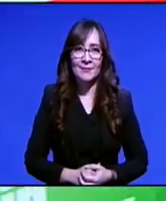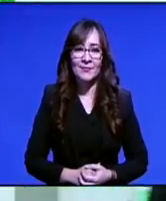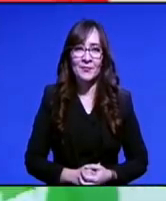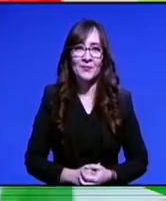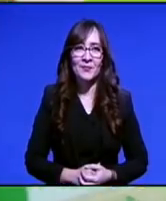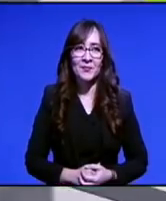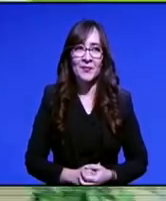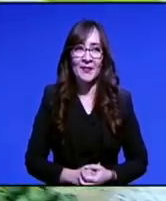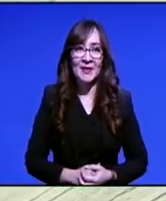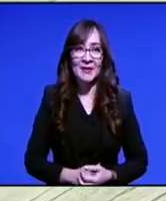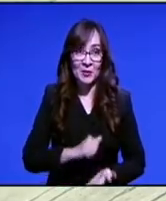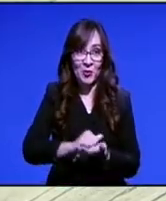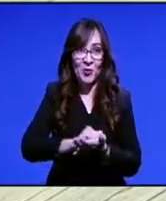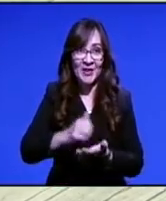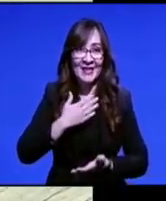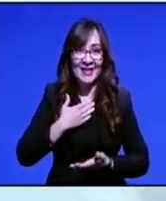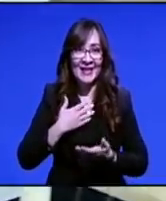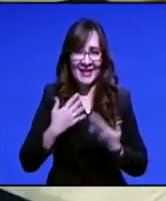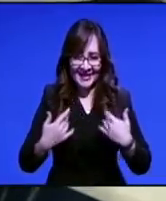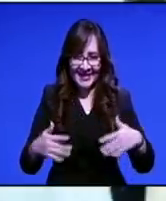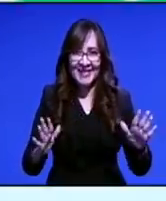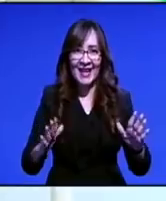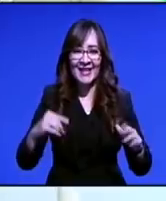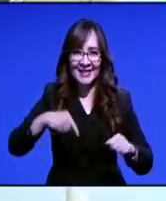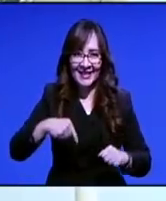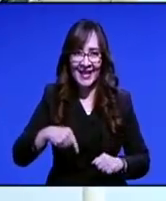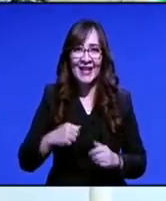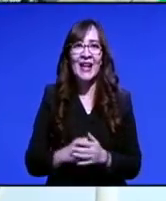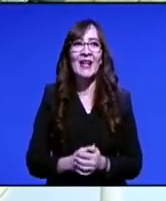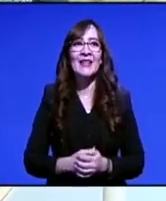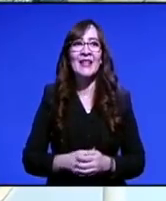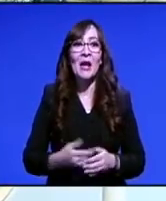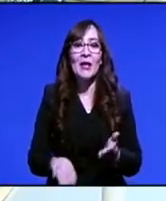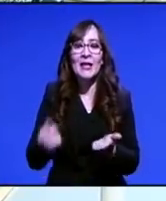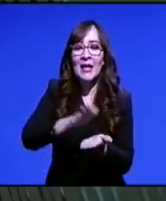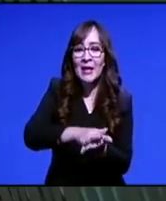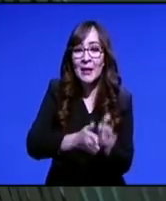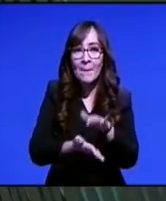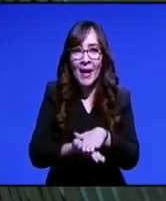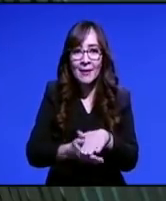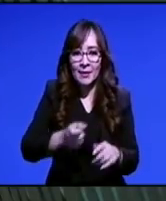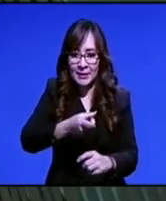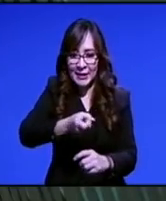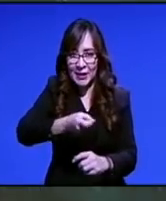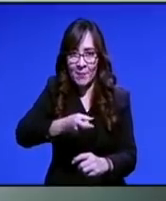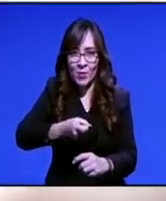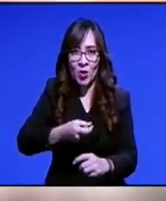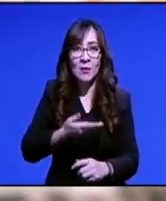Nah, cucian saya sudah selesai. Sekarang tinggal dilipat dan disemprotkan pewangi deh.